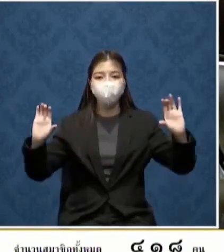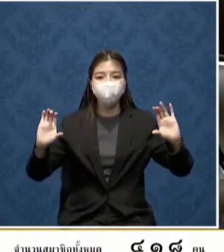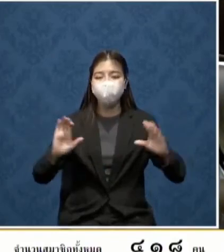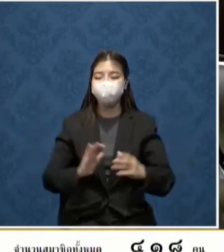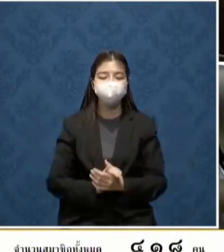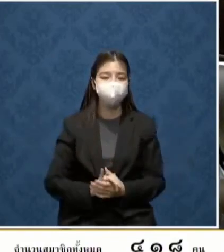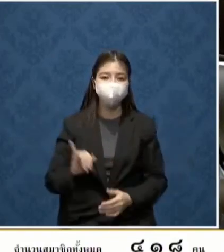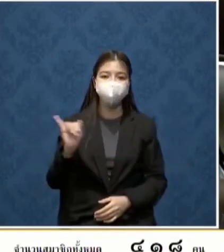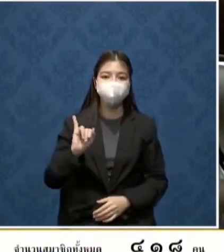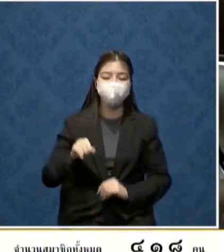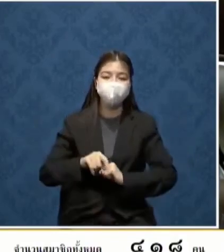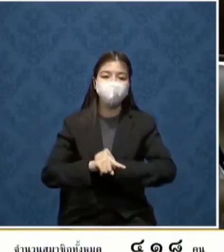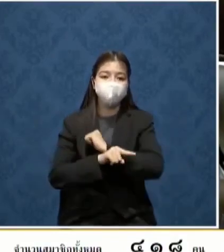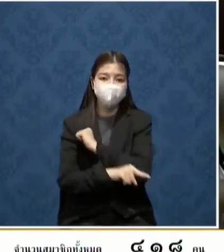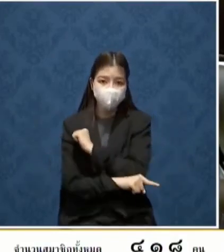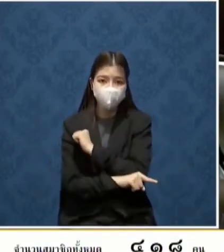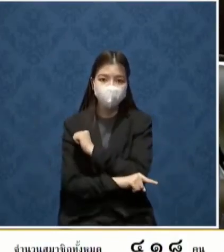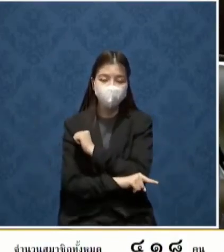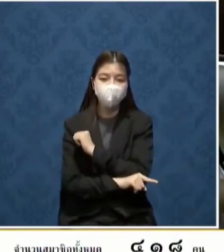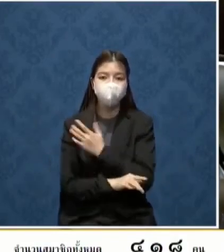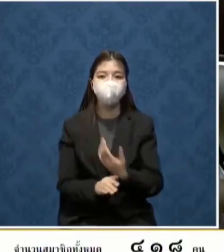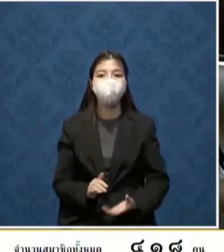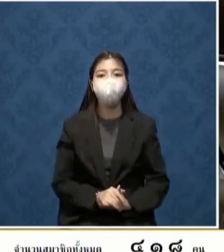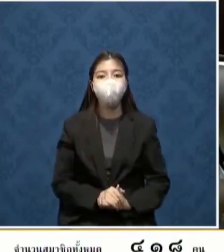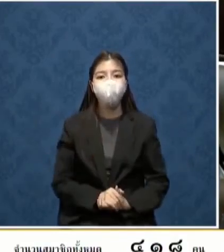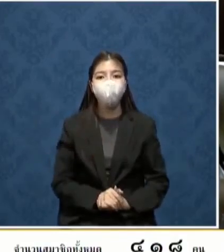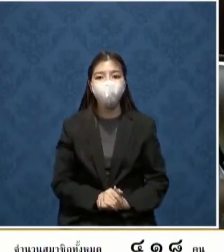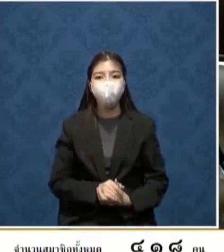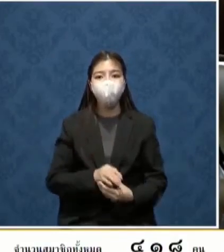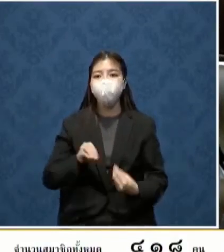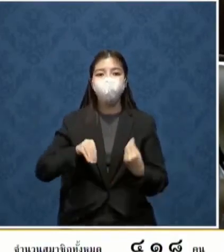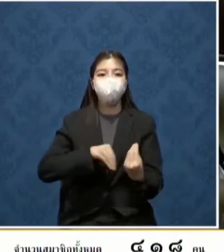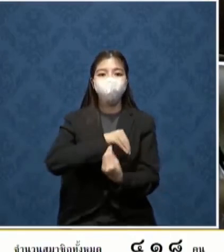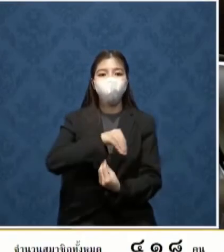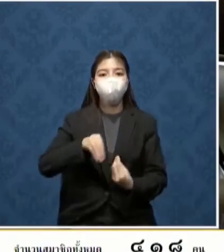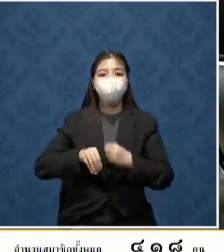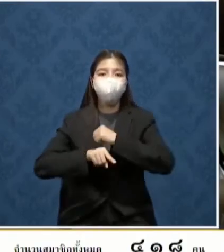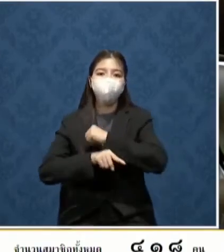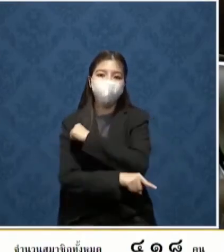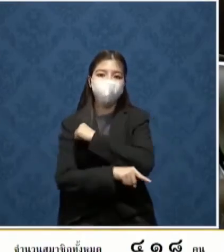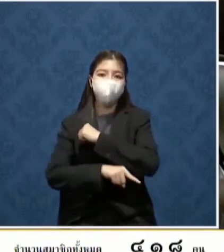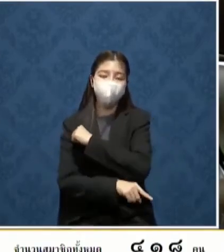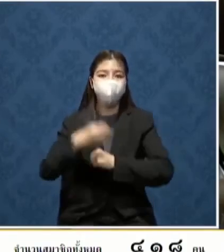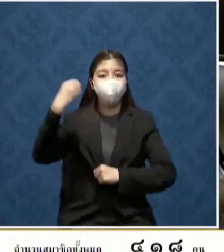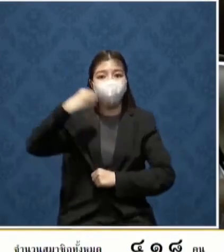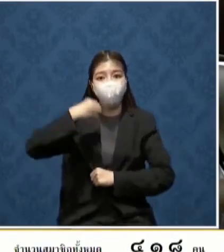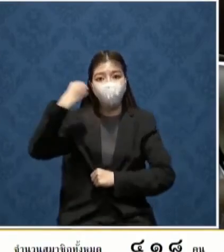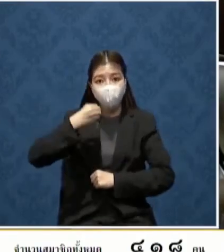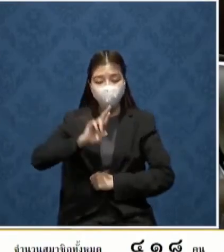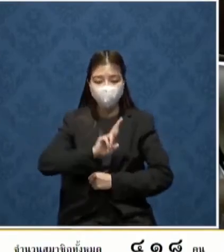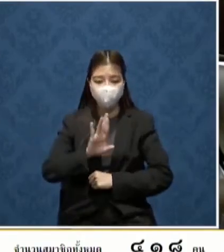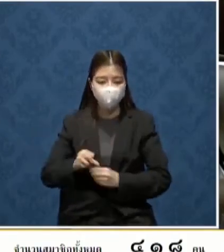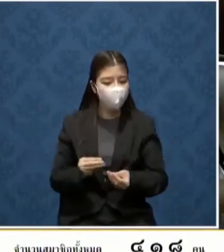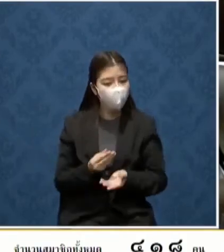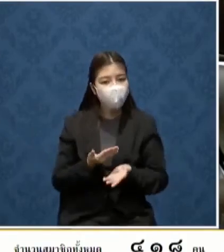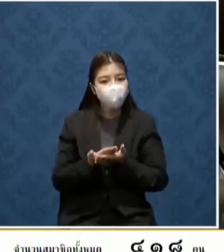อยู่ภายใต้ระบบสามป่อเราก็ยงคงจะเมีนอยู่การทุจริ ขอรับชั่นระบบแงกันก